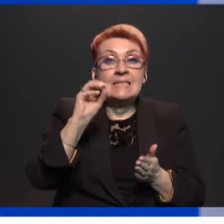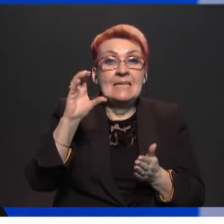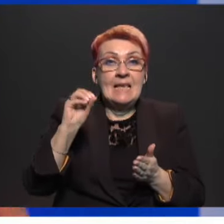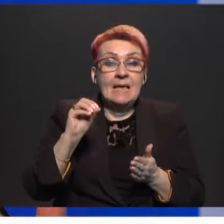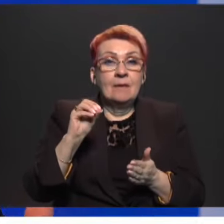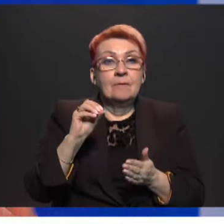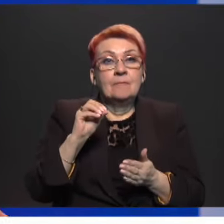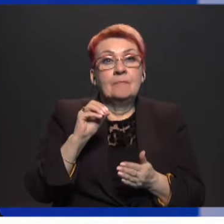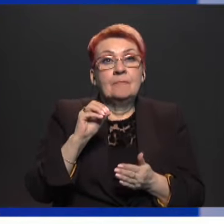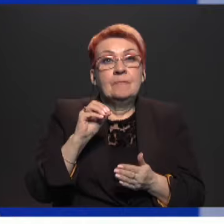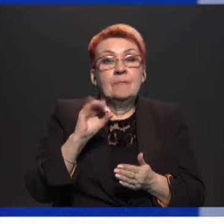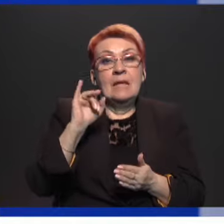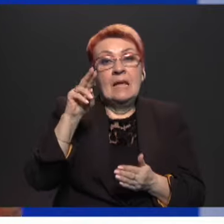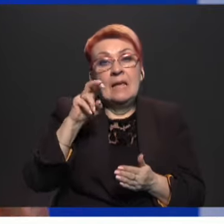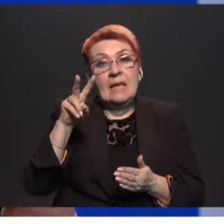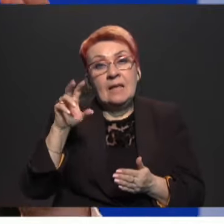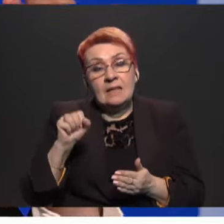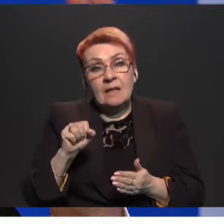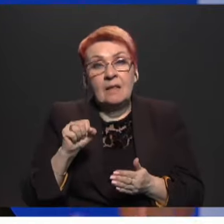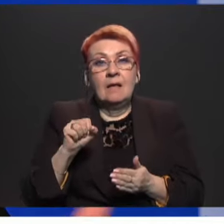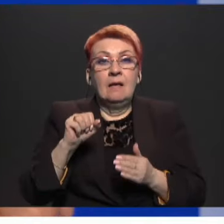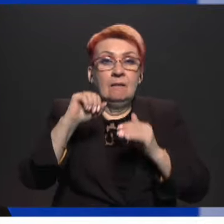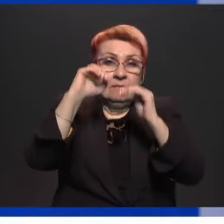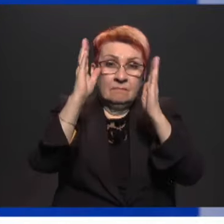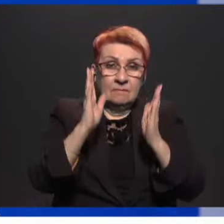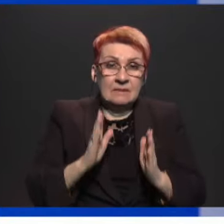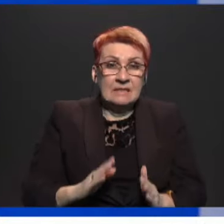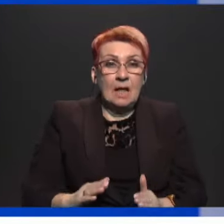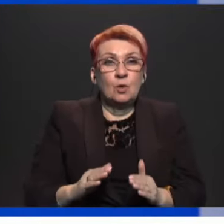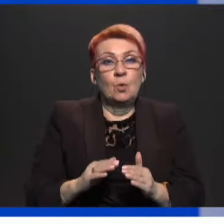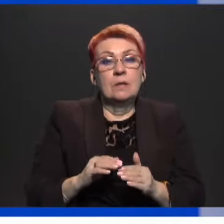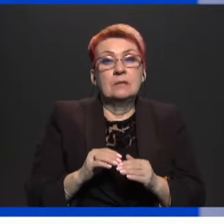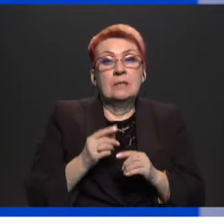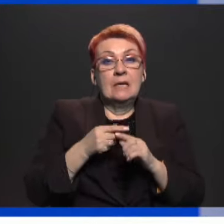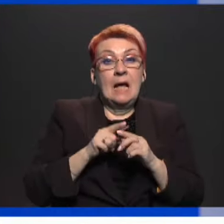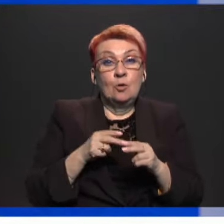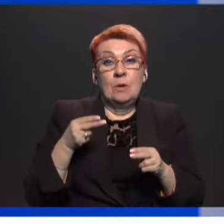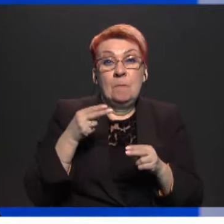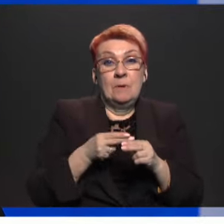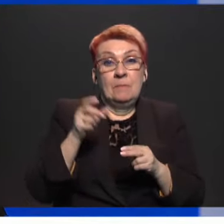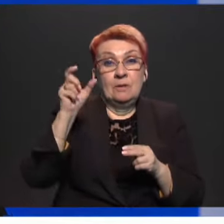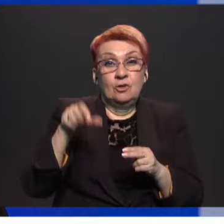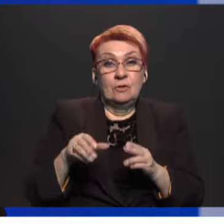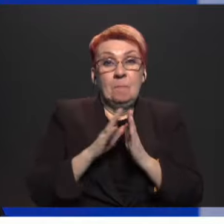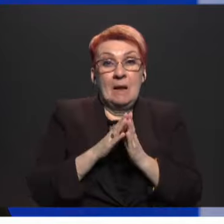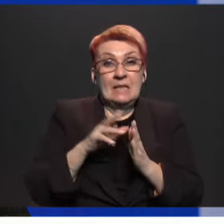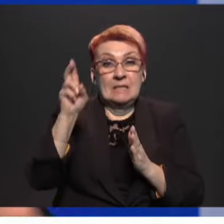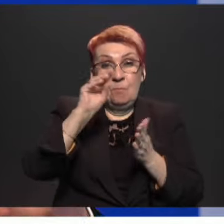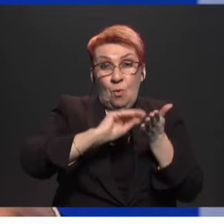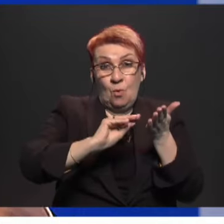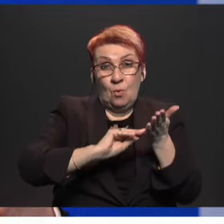имеется, говорится о тех образах и статуях, которые препятствуют человеку молиться Богу,